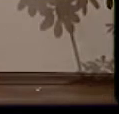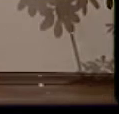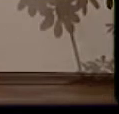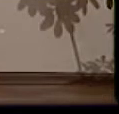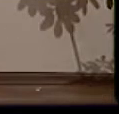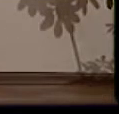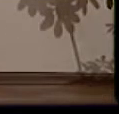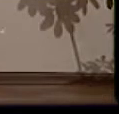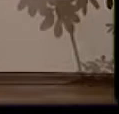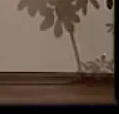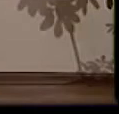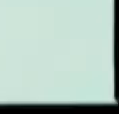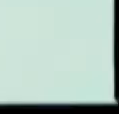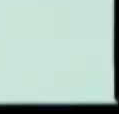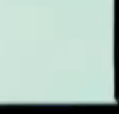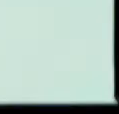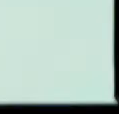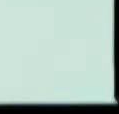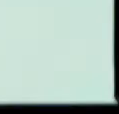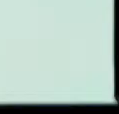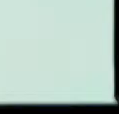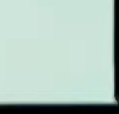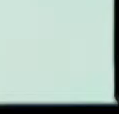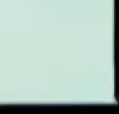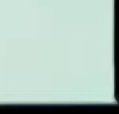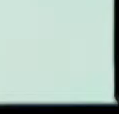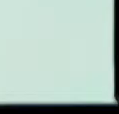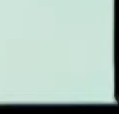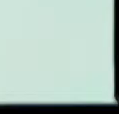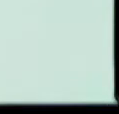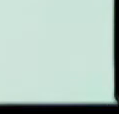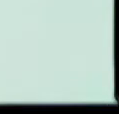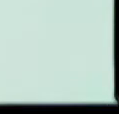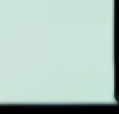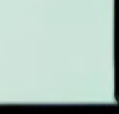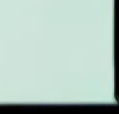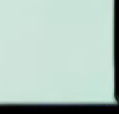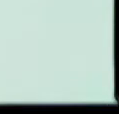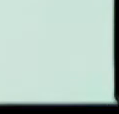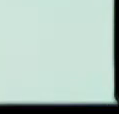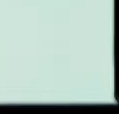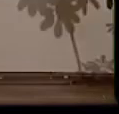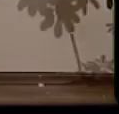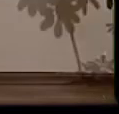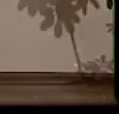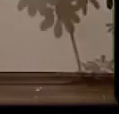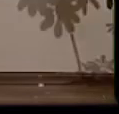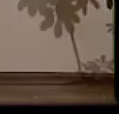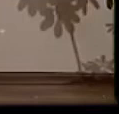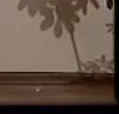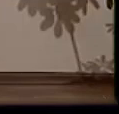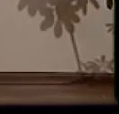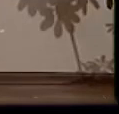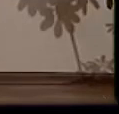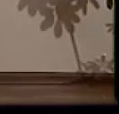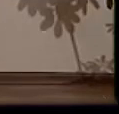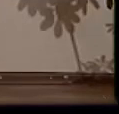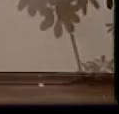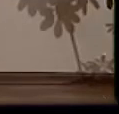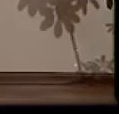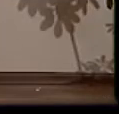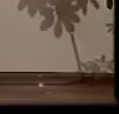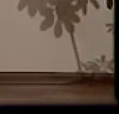sifatdoshlarga to'g'ri keladi. Voilà le livre dont l'auteur est très célèbre. Mana bu kitob aynan